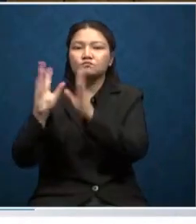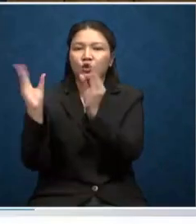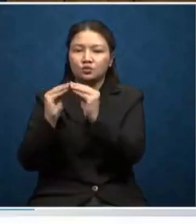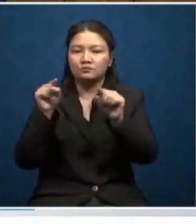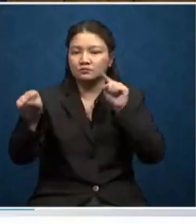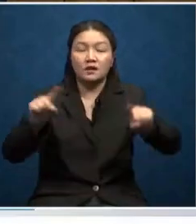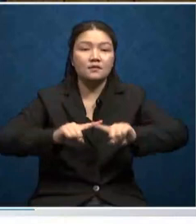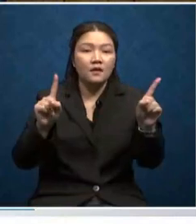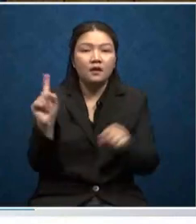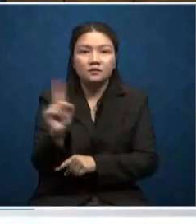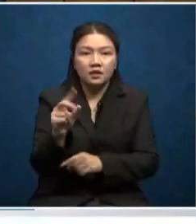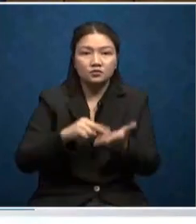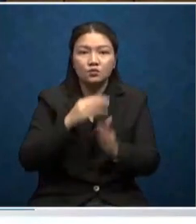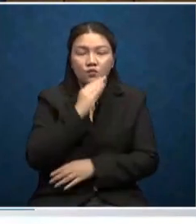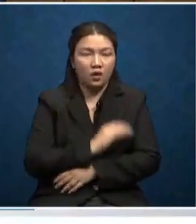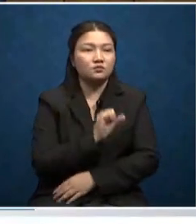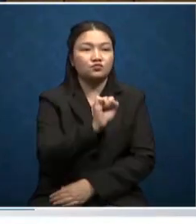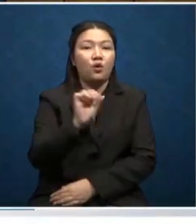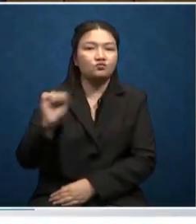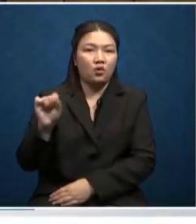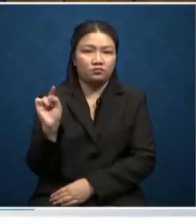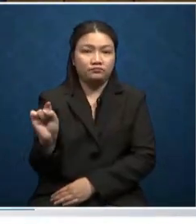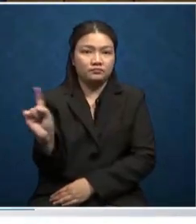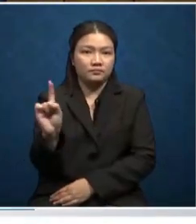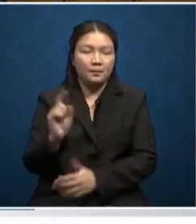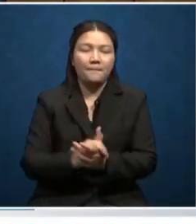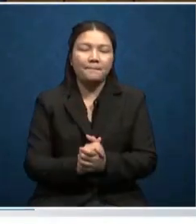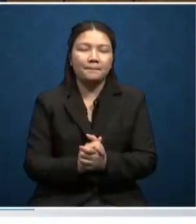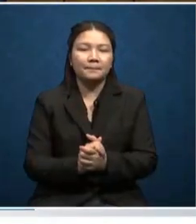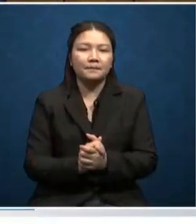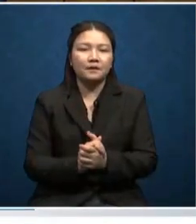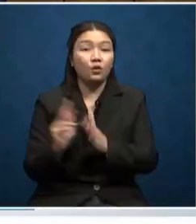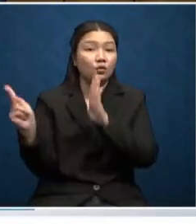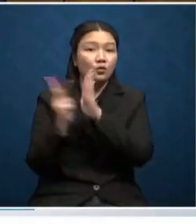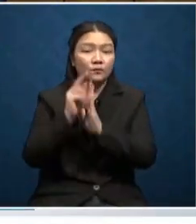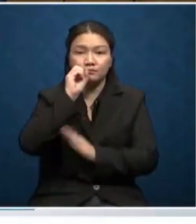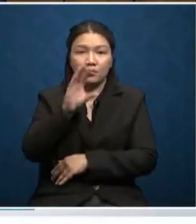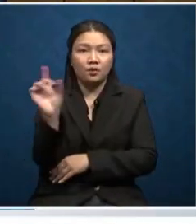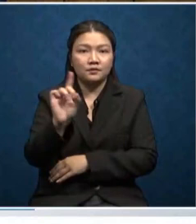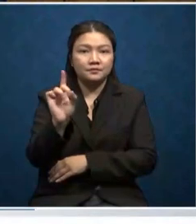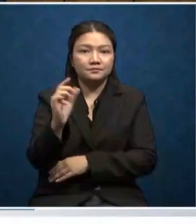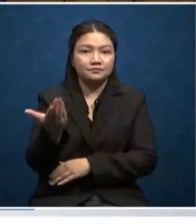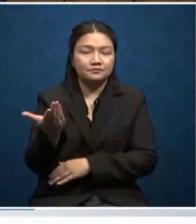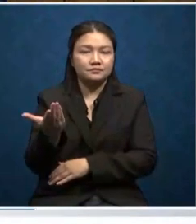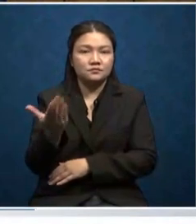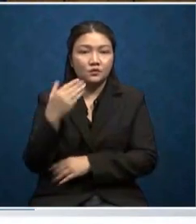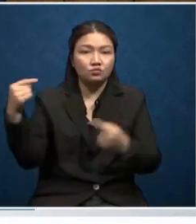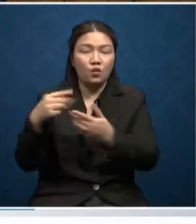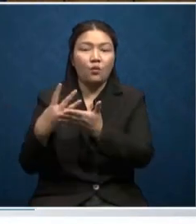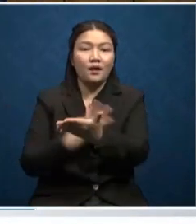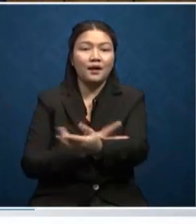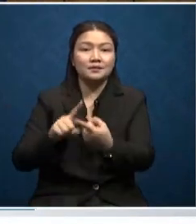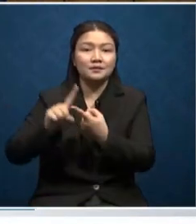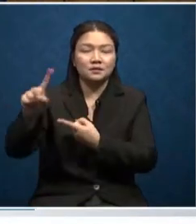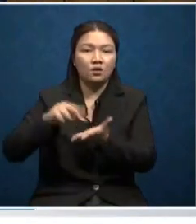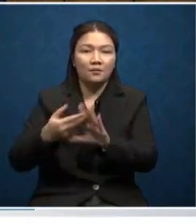ตรงที่ถ้าเป็นข้อบังคับของสภาผู้แทนราษฎรเนี่ยนะครับในวาระที่ 1เขาจะใช้คำ